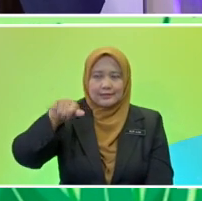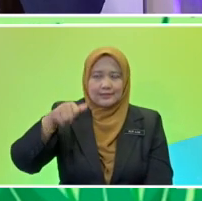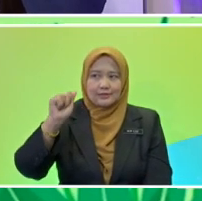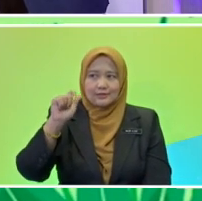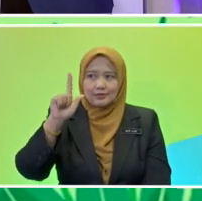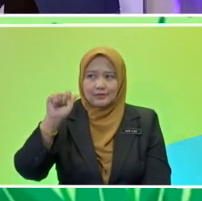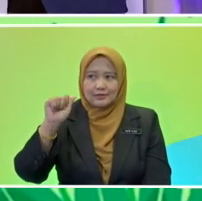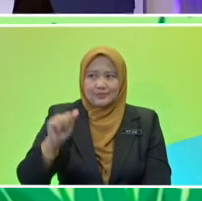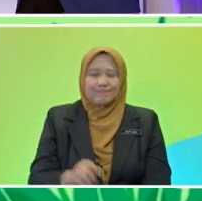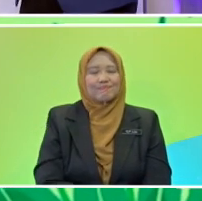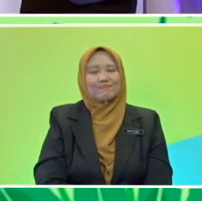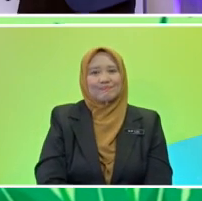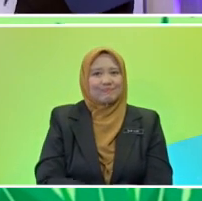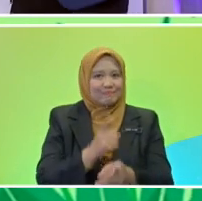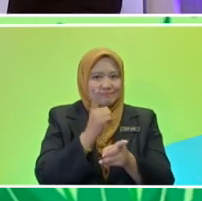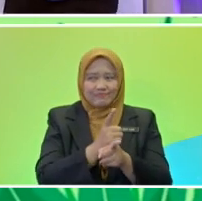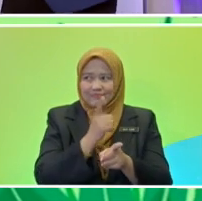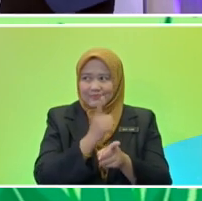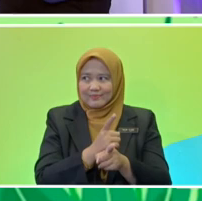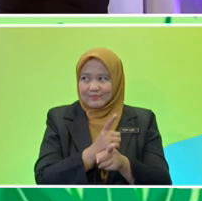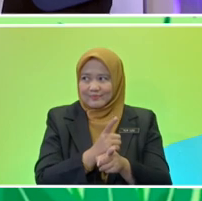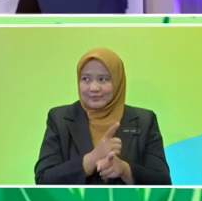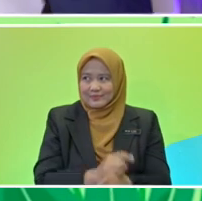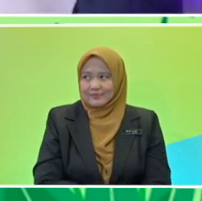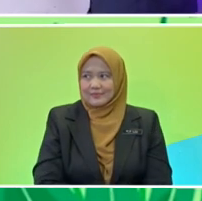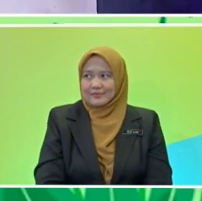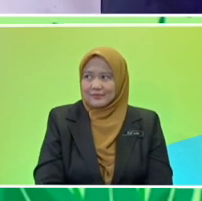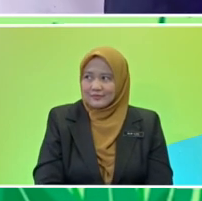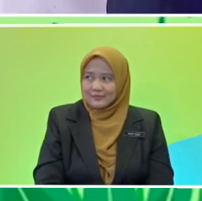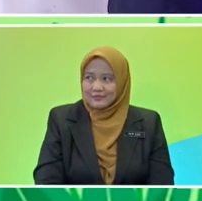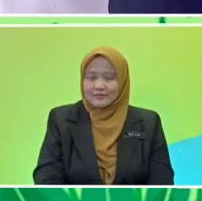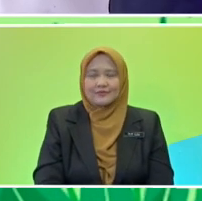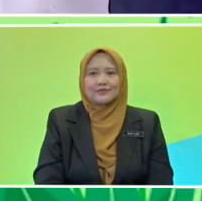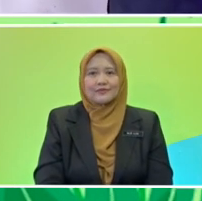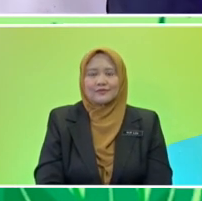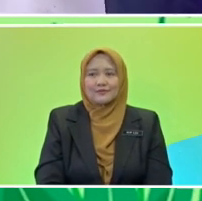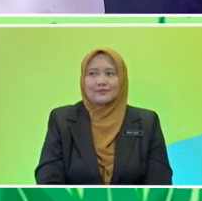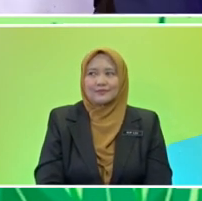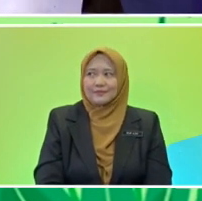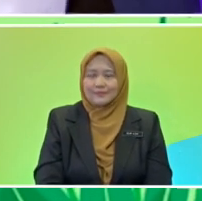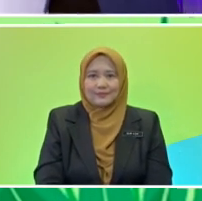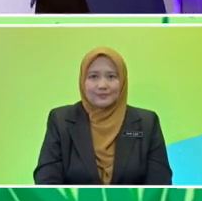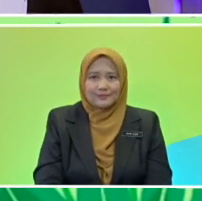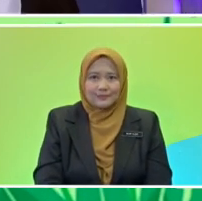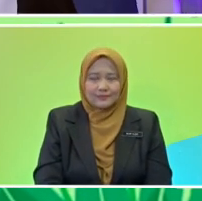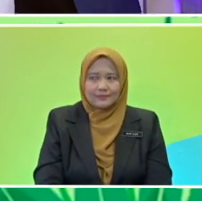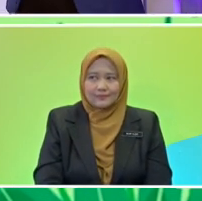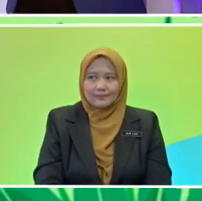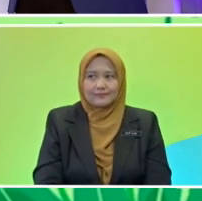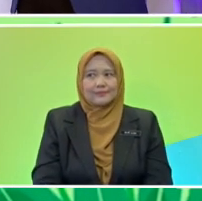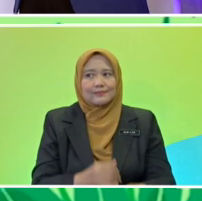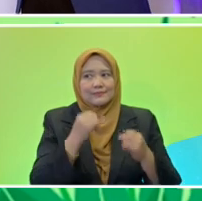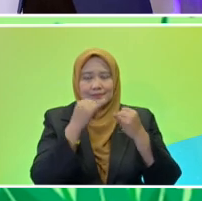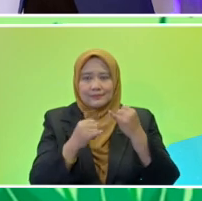hah betul urat diajalin macam nih Oke jadi satu lagi senyuman dan yang terakhir